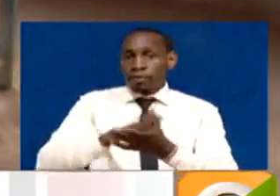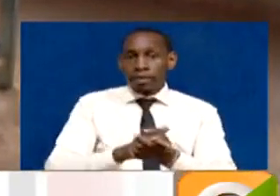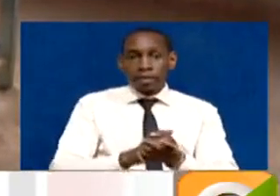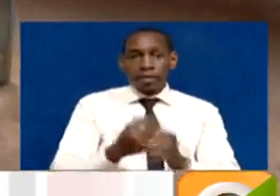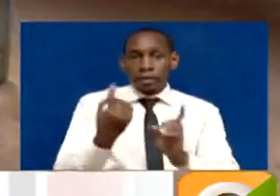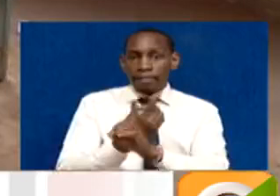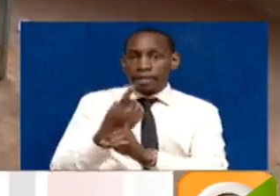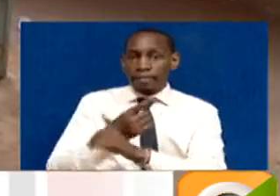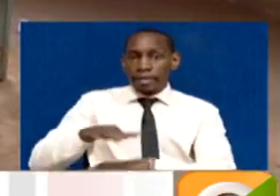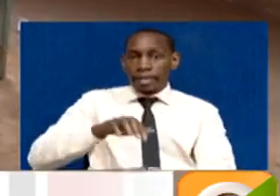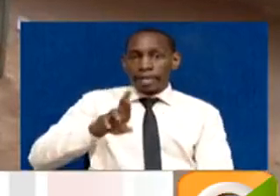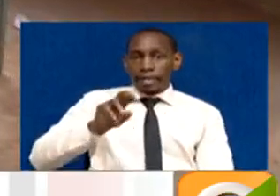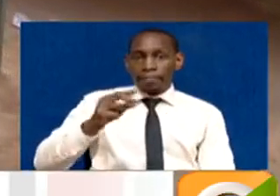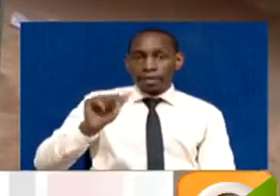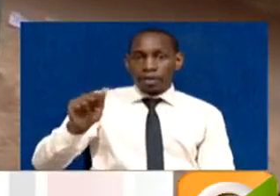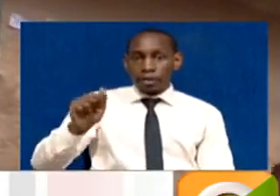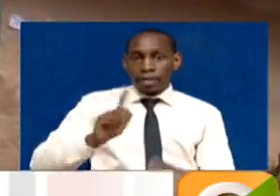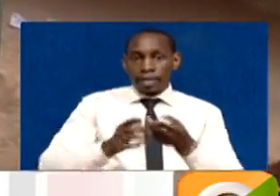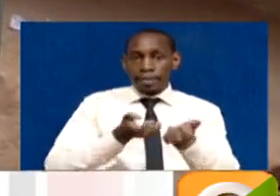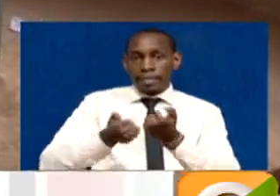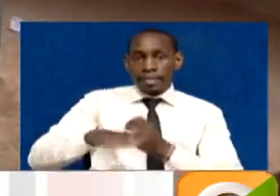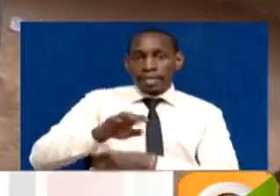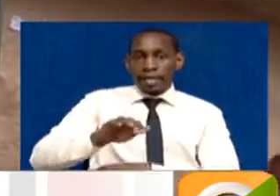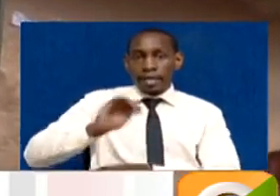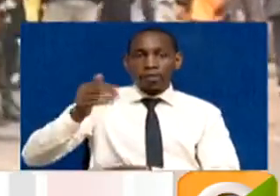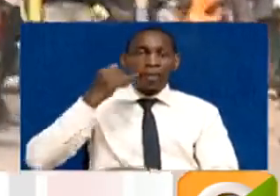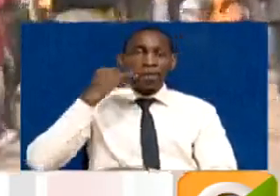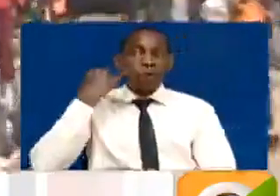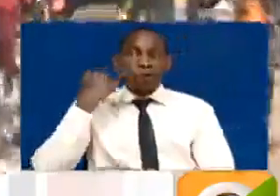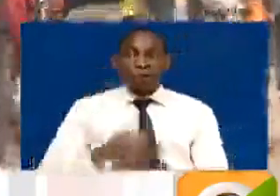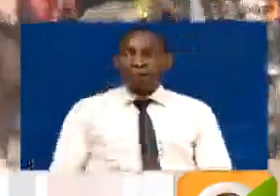eneo bunge la Rongai na wadi ya biashara kaunti ya Nakuru.